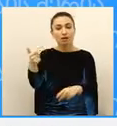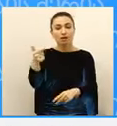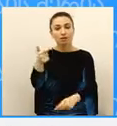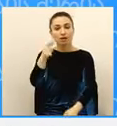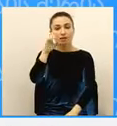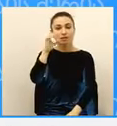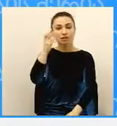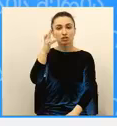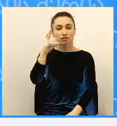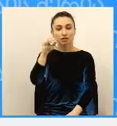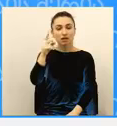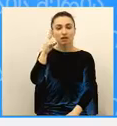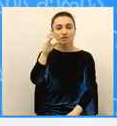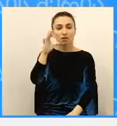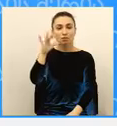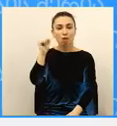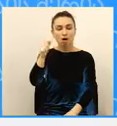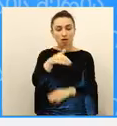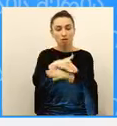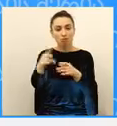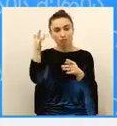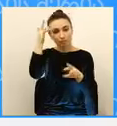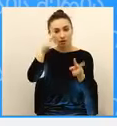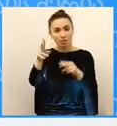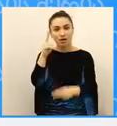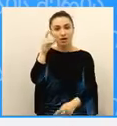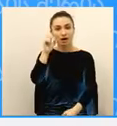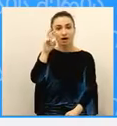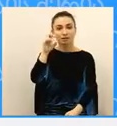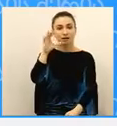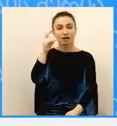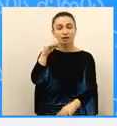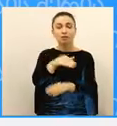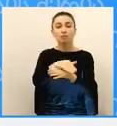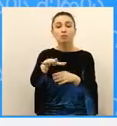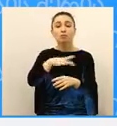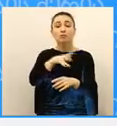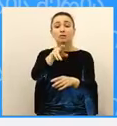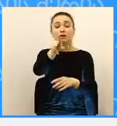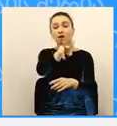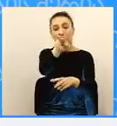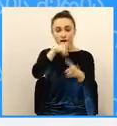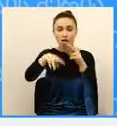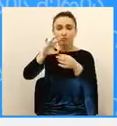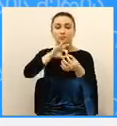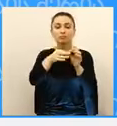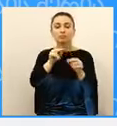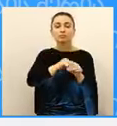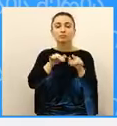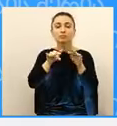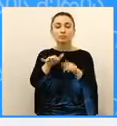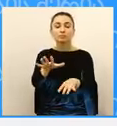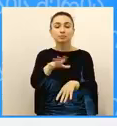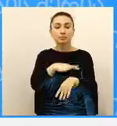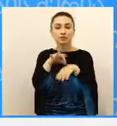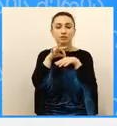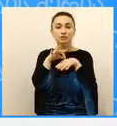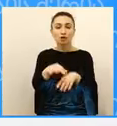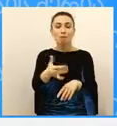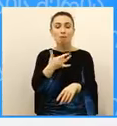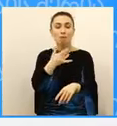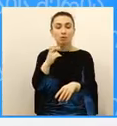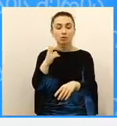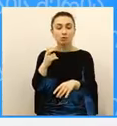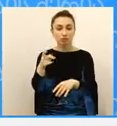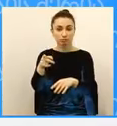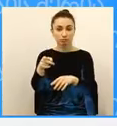გლდანში ხიზანიშვილი ვეკუას ქუჩების მოწესრიგების დროს, კანდელაკის ქუჩა, ნავი, ყველა ის კონკრეტული სამუშაოები, რომელიც ჩატარდა